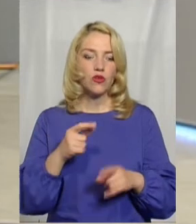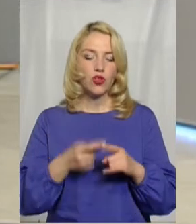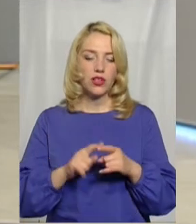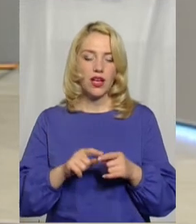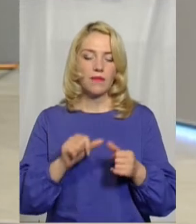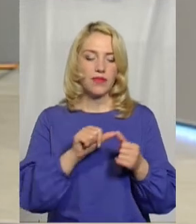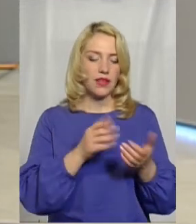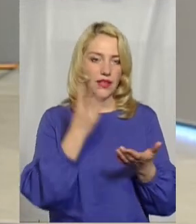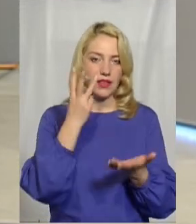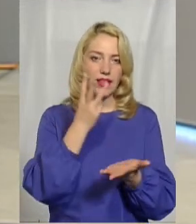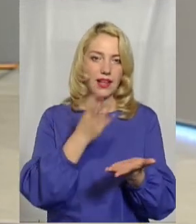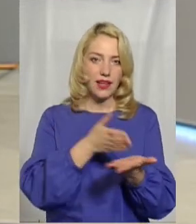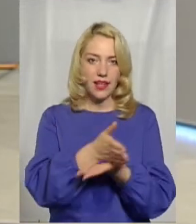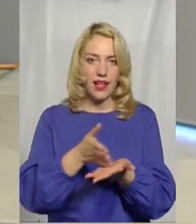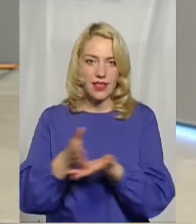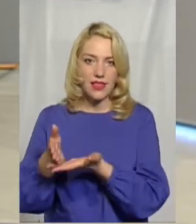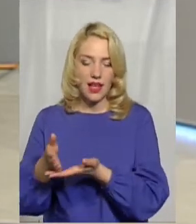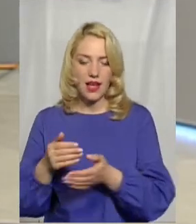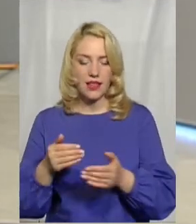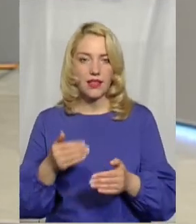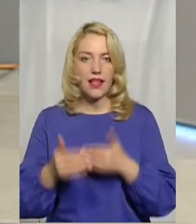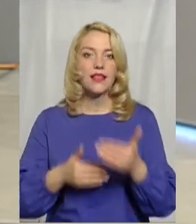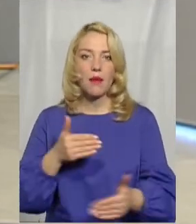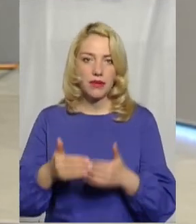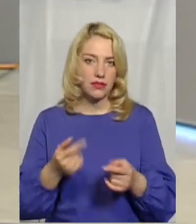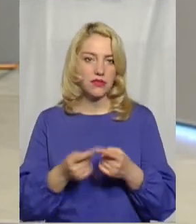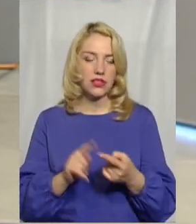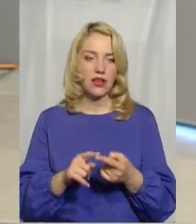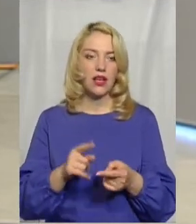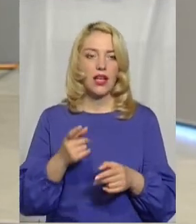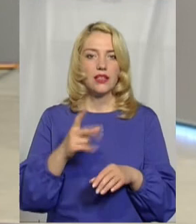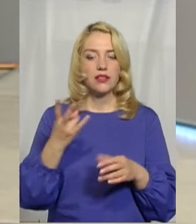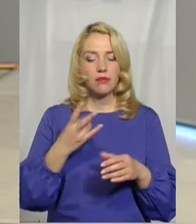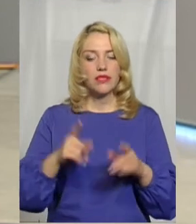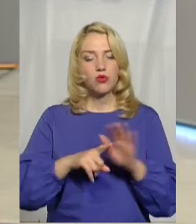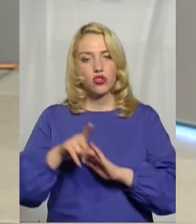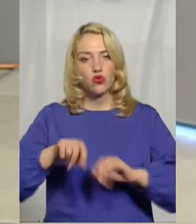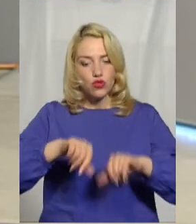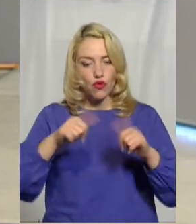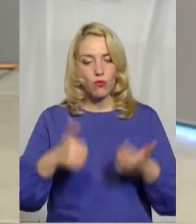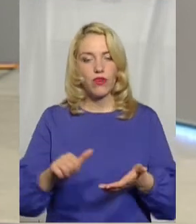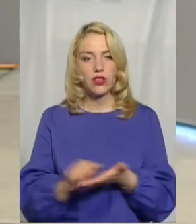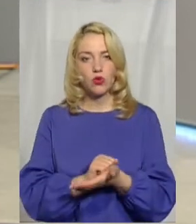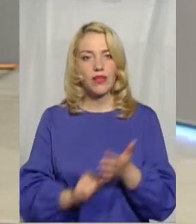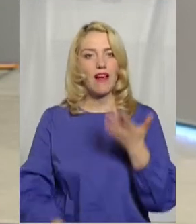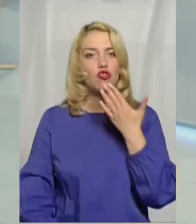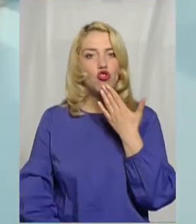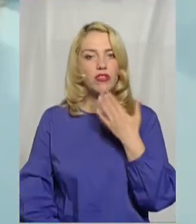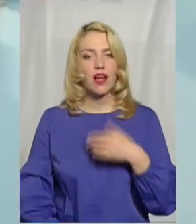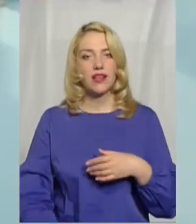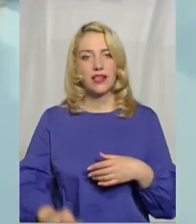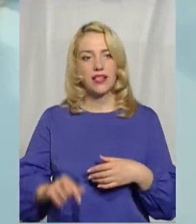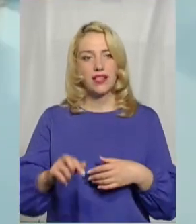виділяє таких три етапи. І напевно, що перший етап, такий найскладніший, це сформувати документи Національного архівного